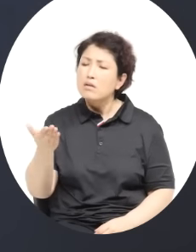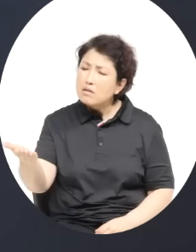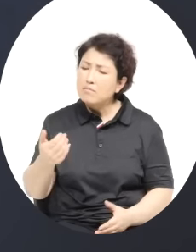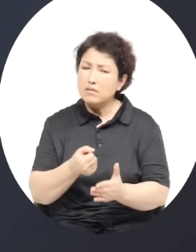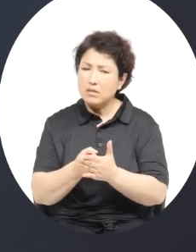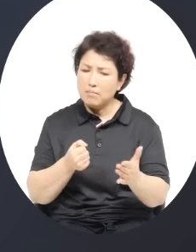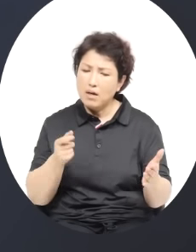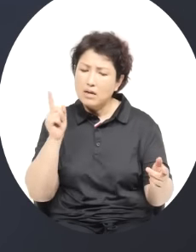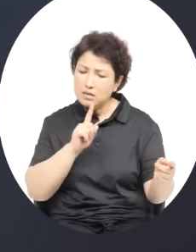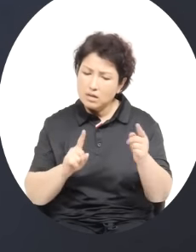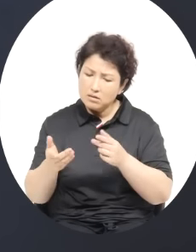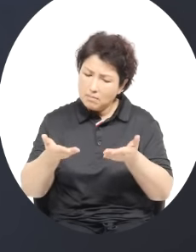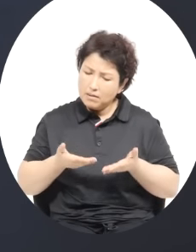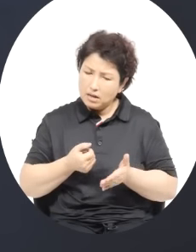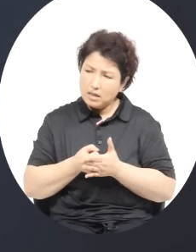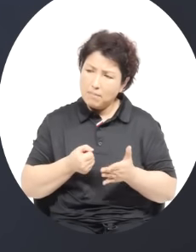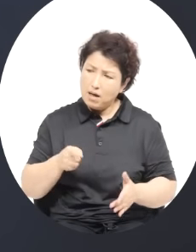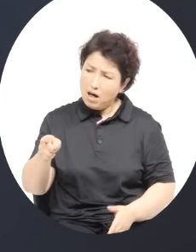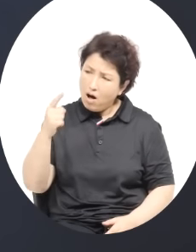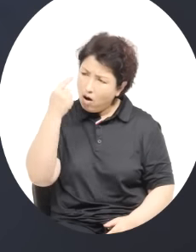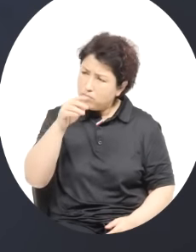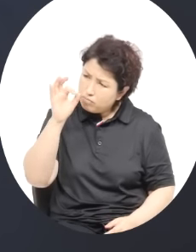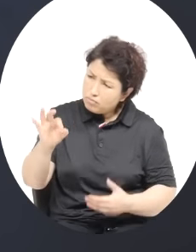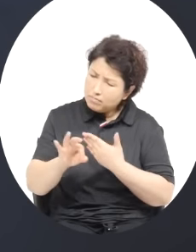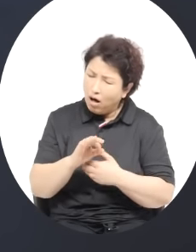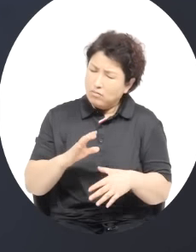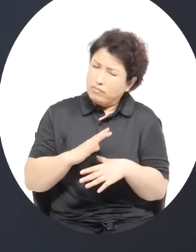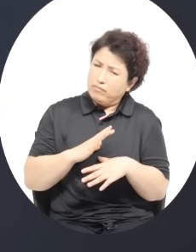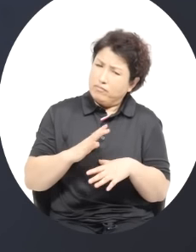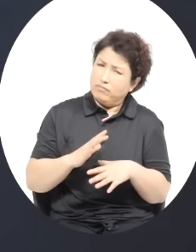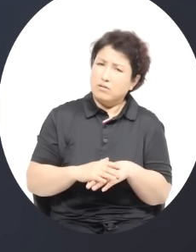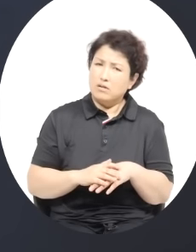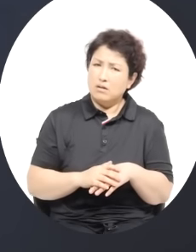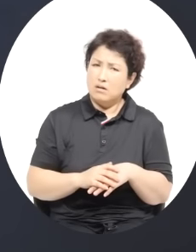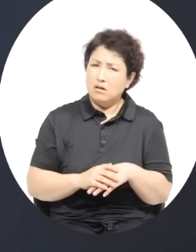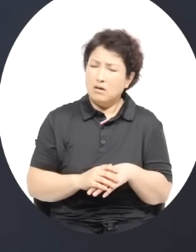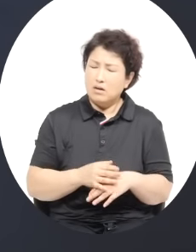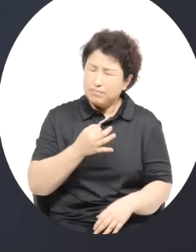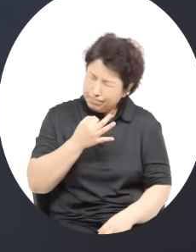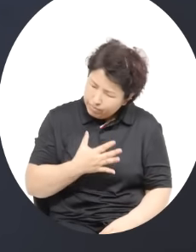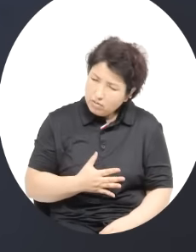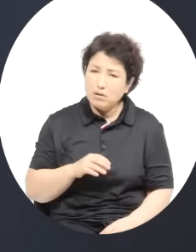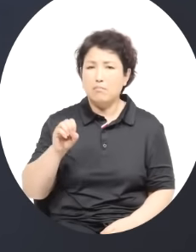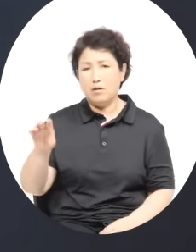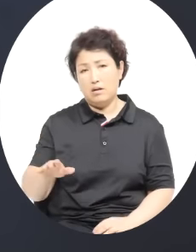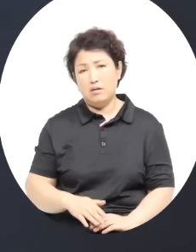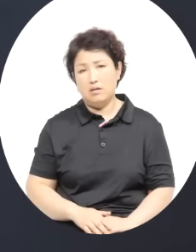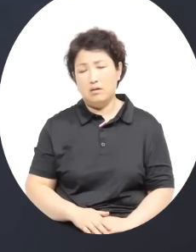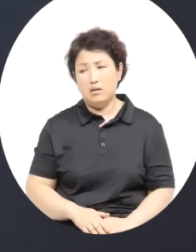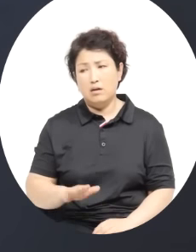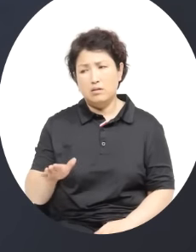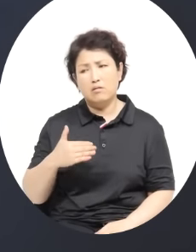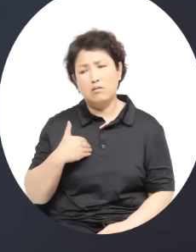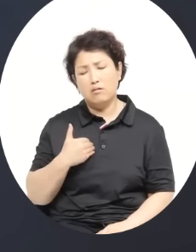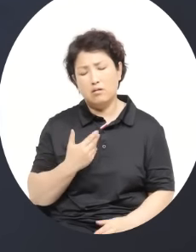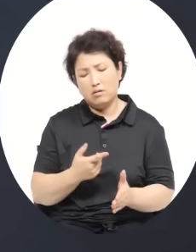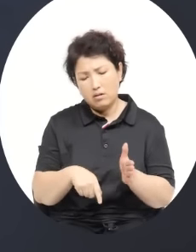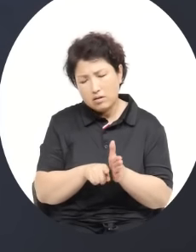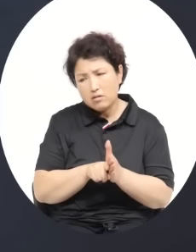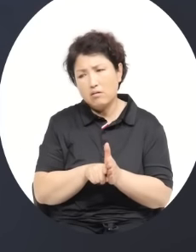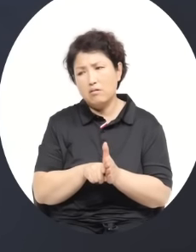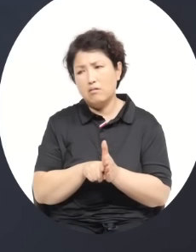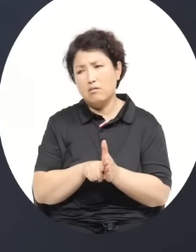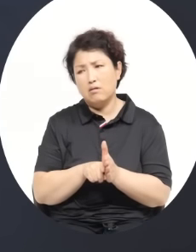때 상처를 너무 많이 받아가 아버님만 보면 가슴이 벌렁벌렁하고 너무너무 힘들어요. 그래서 아버님 당분간 좀